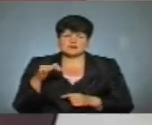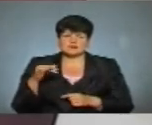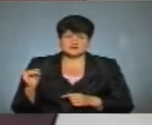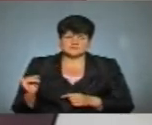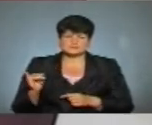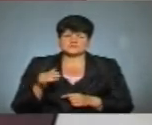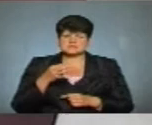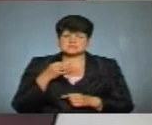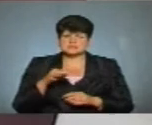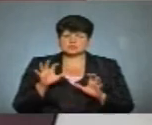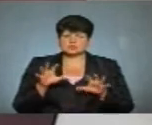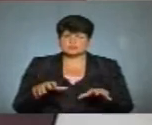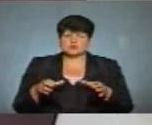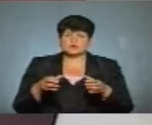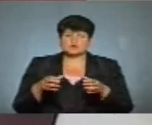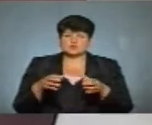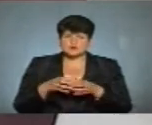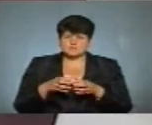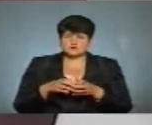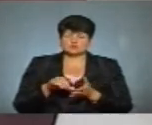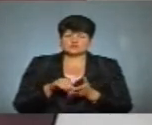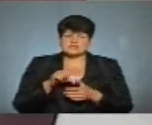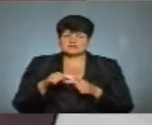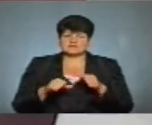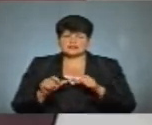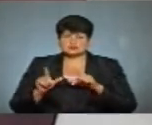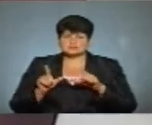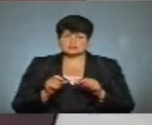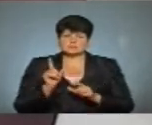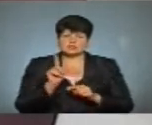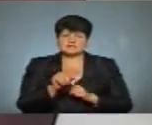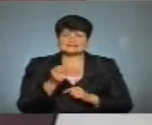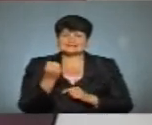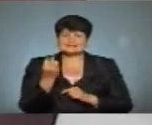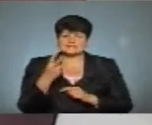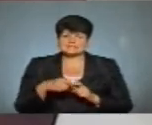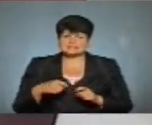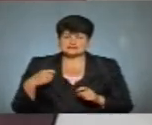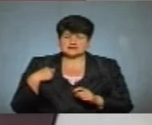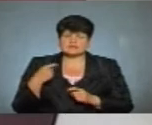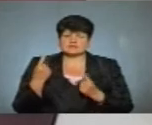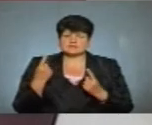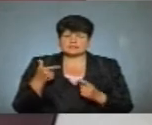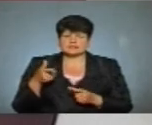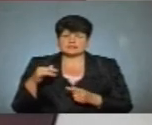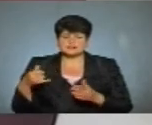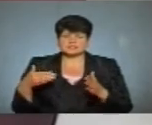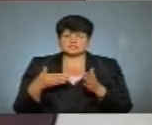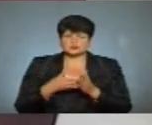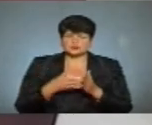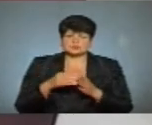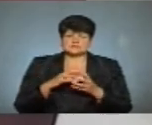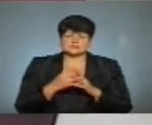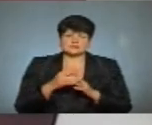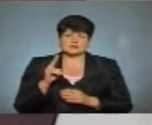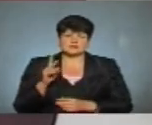громади Олег Кохман. За його словами, учасники велозаїзду проїхали 13 кілометрів з Великих Гаїв до джерела у селі Красівка.